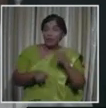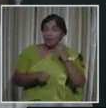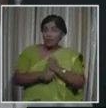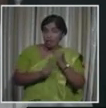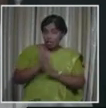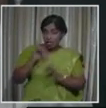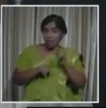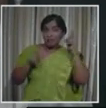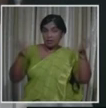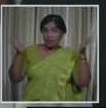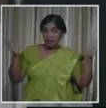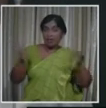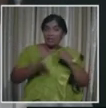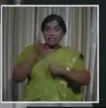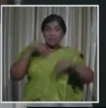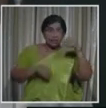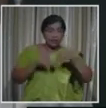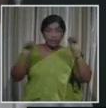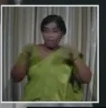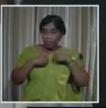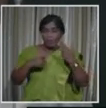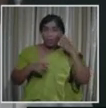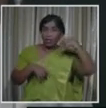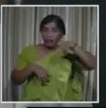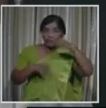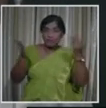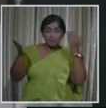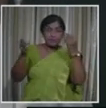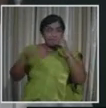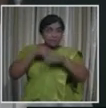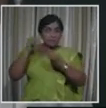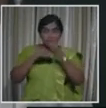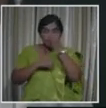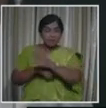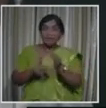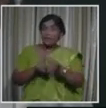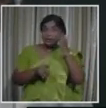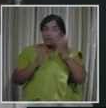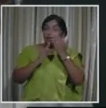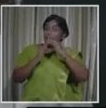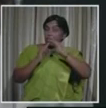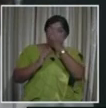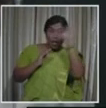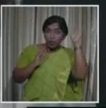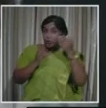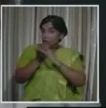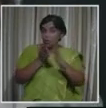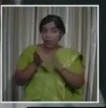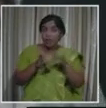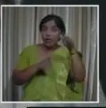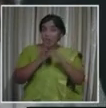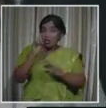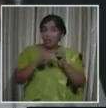මන්ත්‍රීවරු මේ මන්ත්‍රීවරු ඡන්ද දෙන්නේ නැත්නම් විශ්වාස මංගෙට පක්ෂ වෙන්නේ නැත්නම් ජනාධිපතිතුමා එළවන්න උදව් කරන්නේ නැත්නම් අන්න ඒ